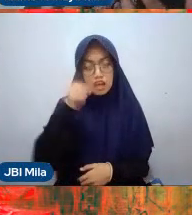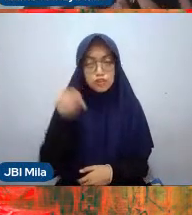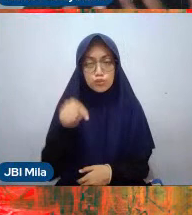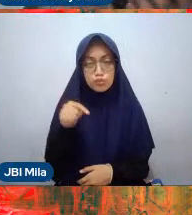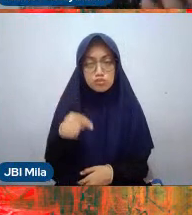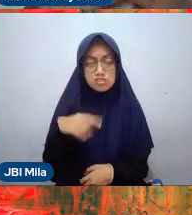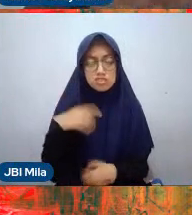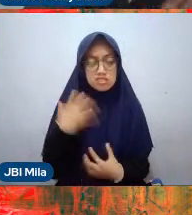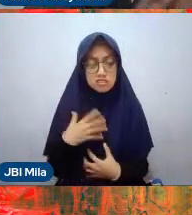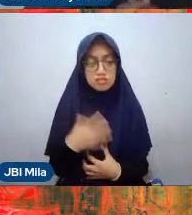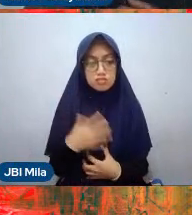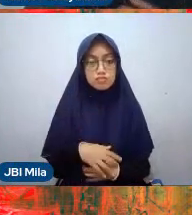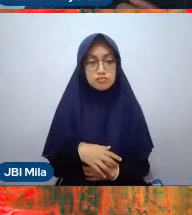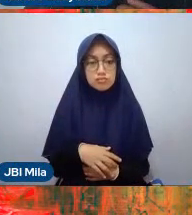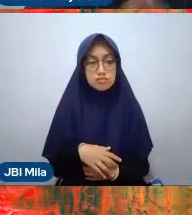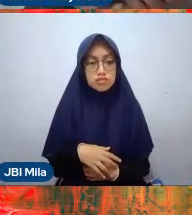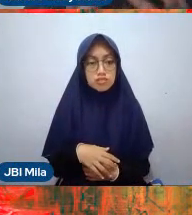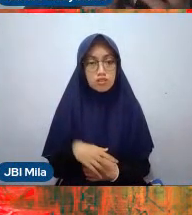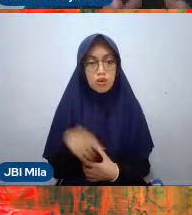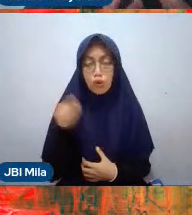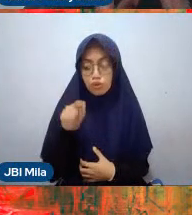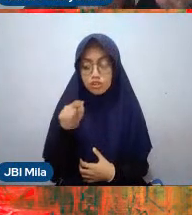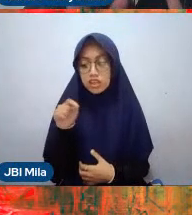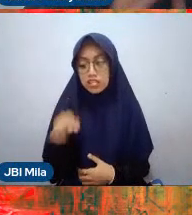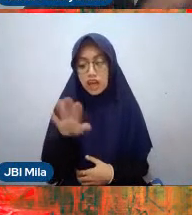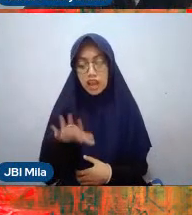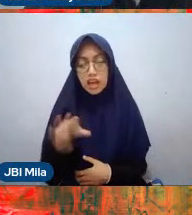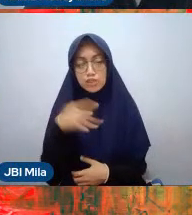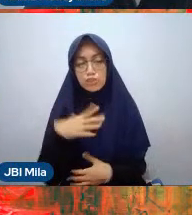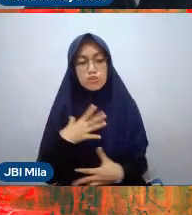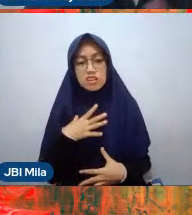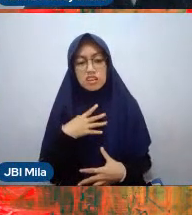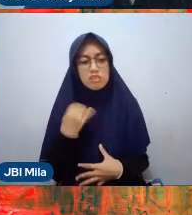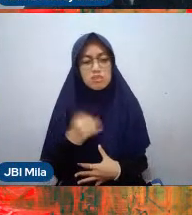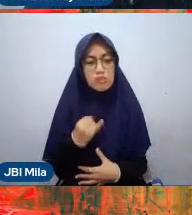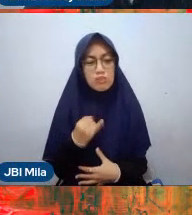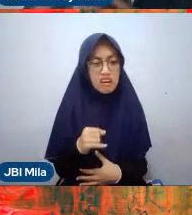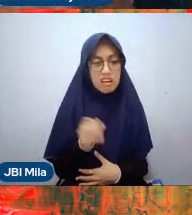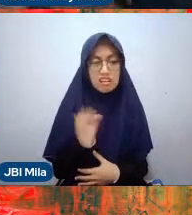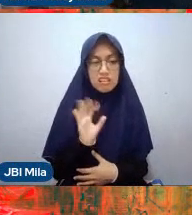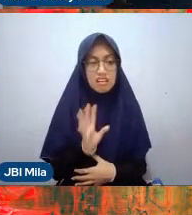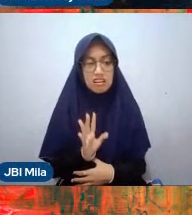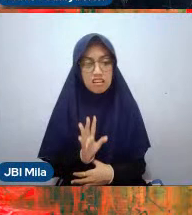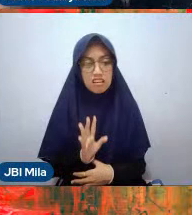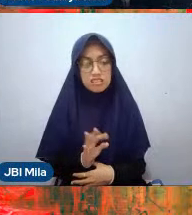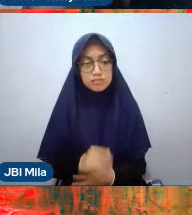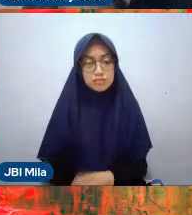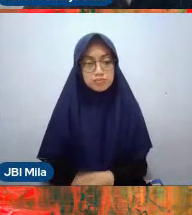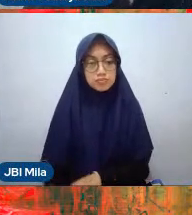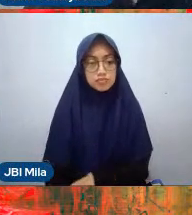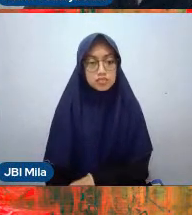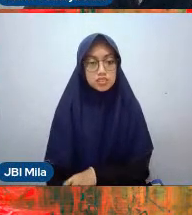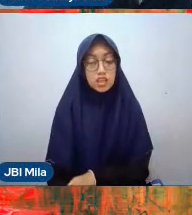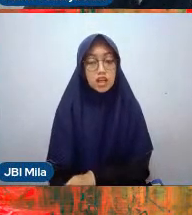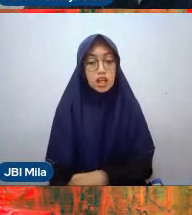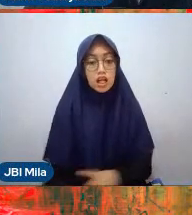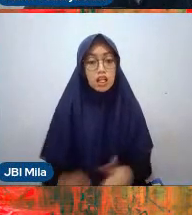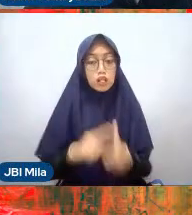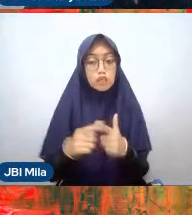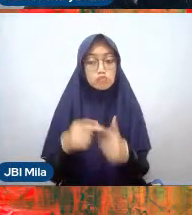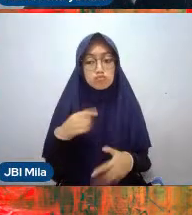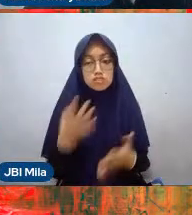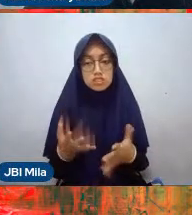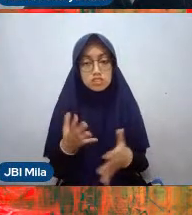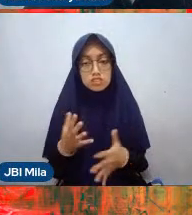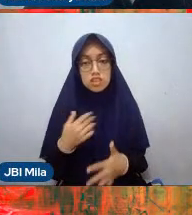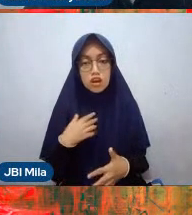tahu, oh ternyata dia gak suka loh kalau misalnya bapaknya dipanggil botak. Atau bisa jadi misalnya dia gak suka loh kalau